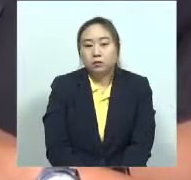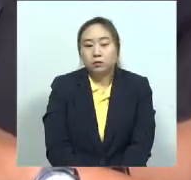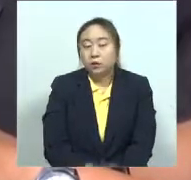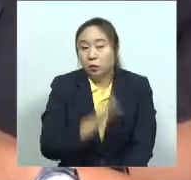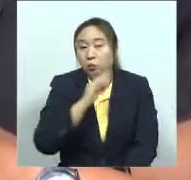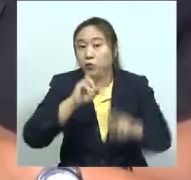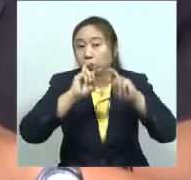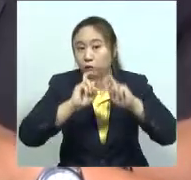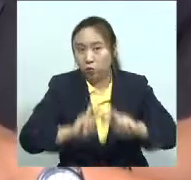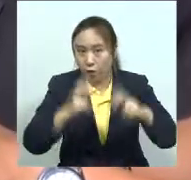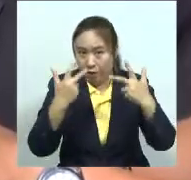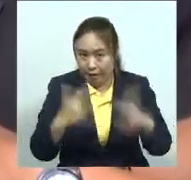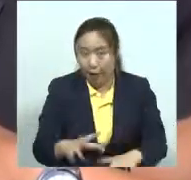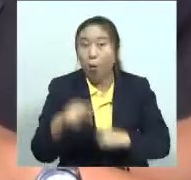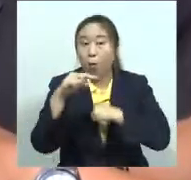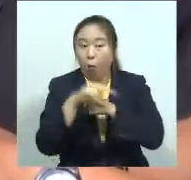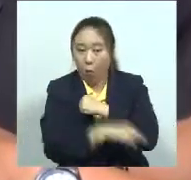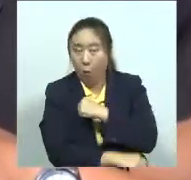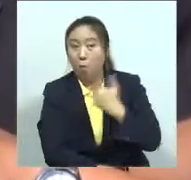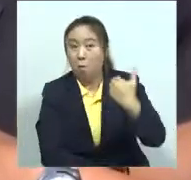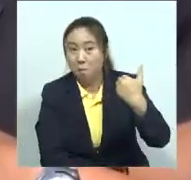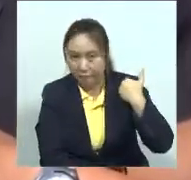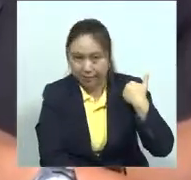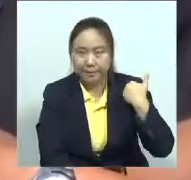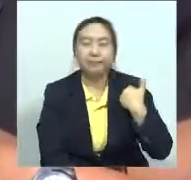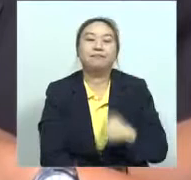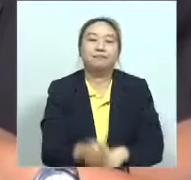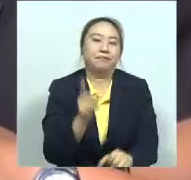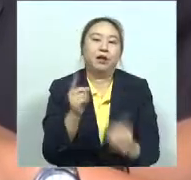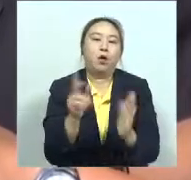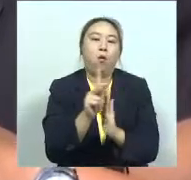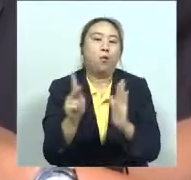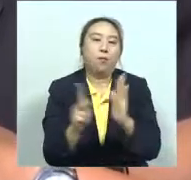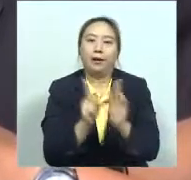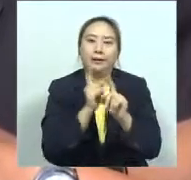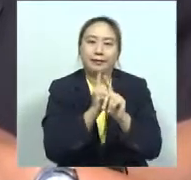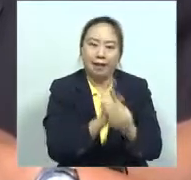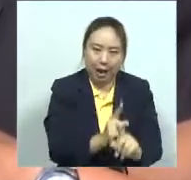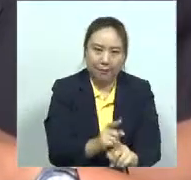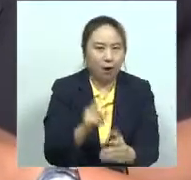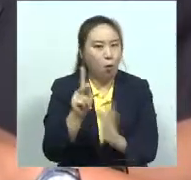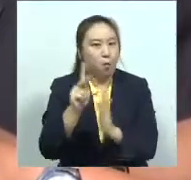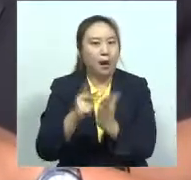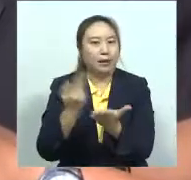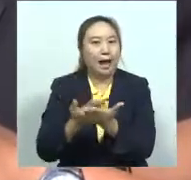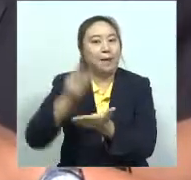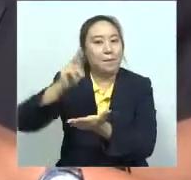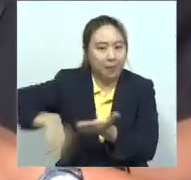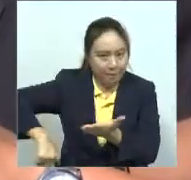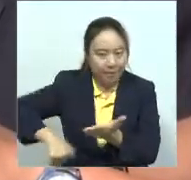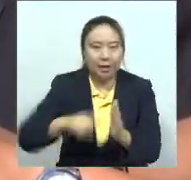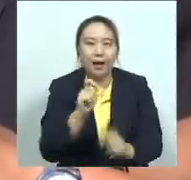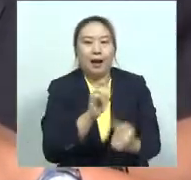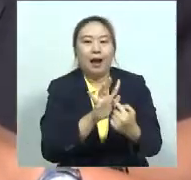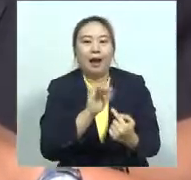วนแล้วถ้ามีการทุจริตนะฮะก็จะดำเนินการตามกฎหมายทั้งแพ่งอาญาวินัยนะ